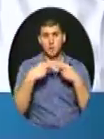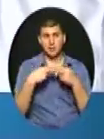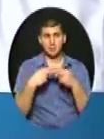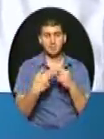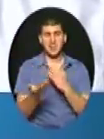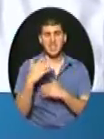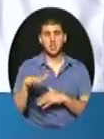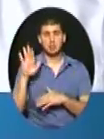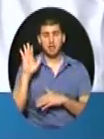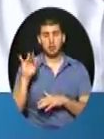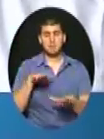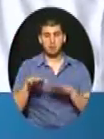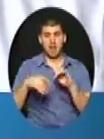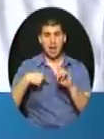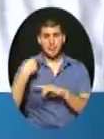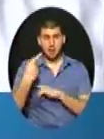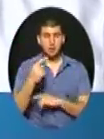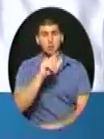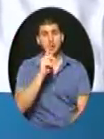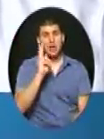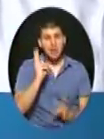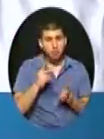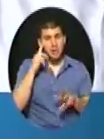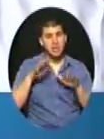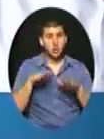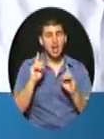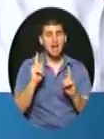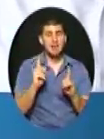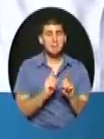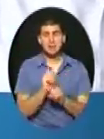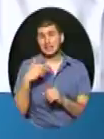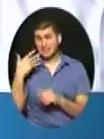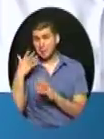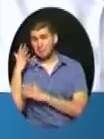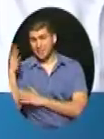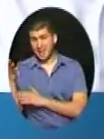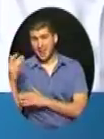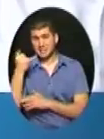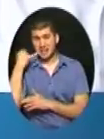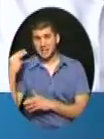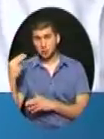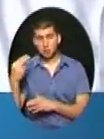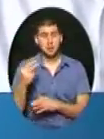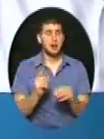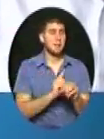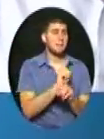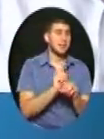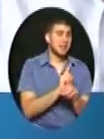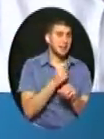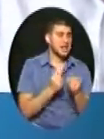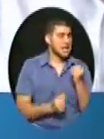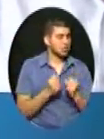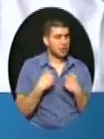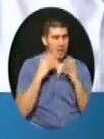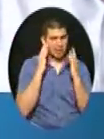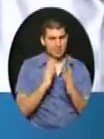השבתה של הממשלה הבאה אז אפשר יהיה לשקול את זה אבל לרגע זה יהיה פנייה כזאת בכלל להרצוג לרגע זה קשה